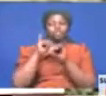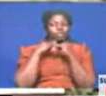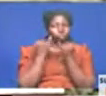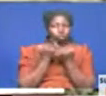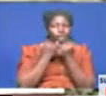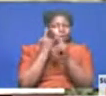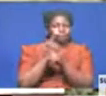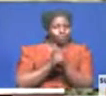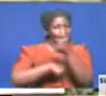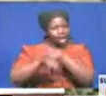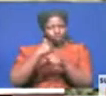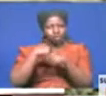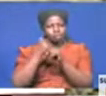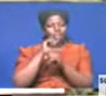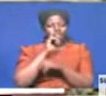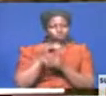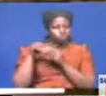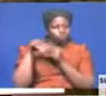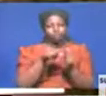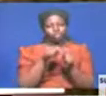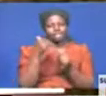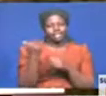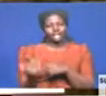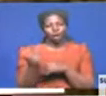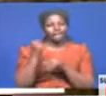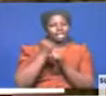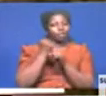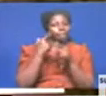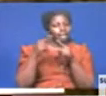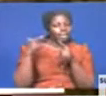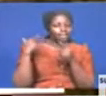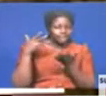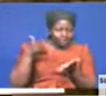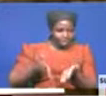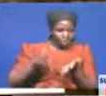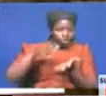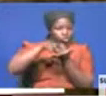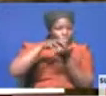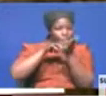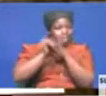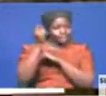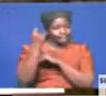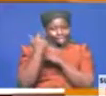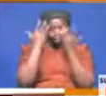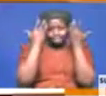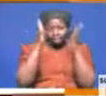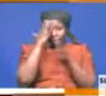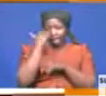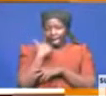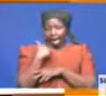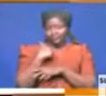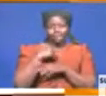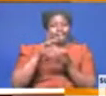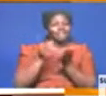ili kukabiliana na ajira kwa watoto, ijapokuwa hali kwa sasa nchini haijulikani kutokana na ukosefu wa takwimu. Of